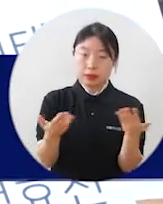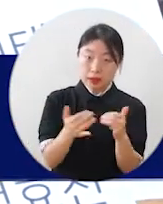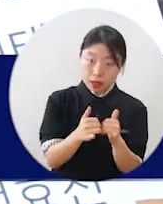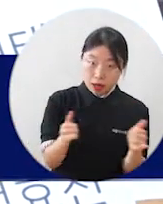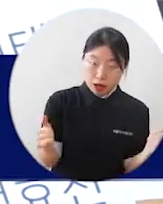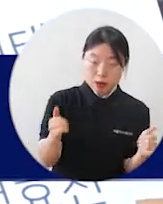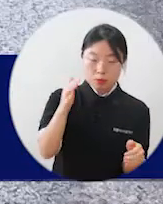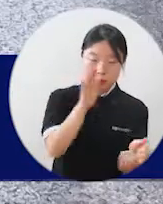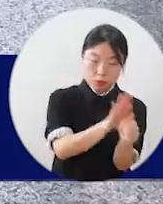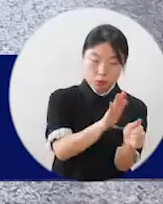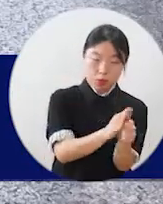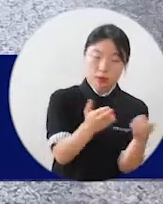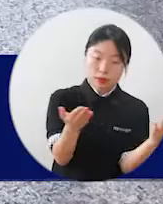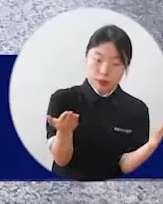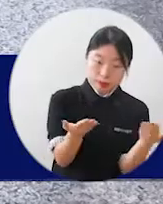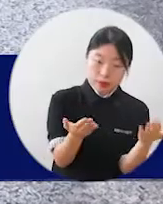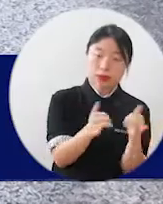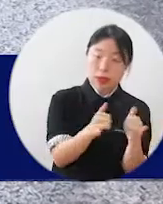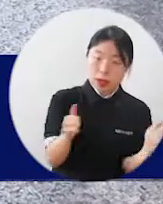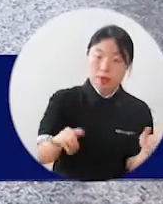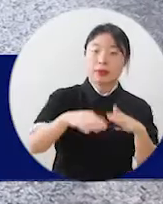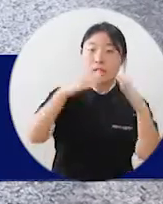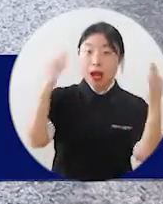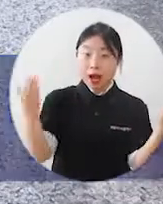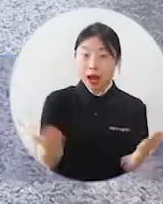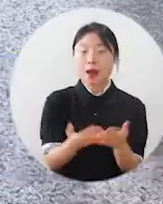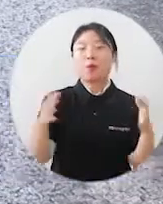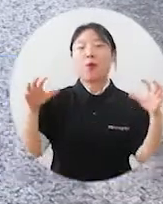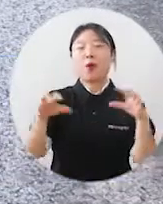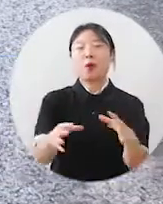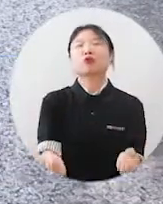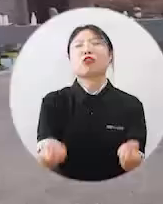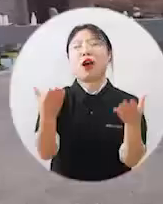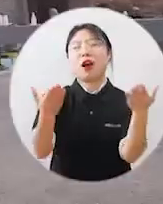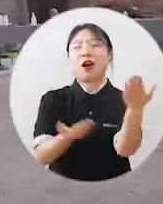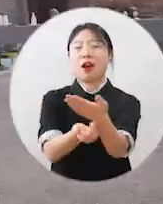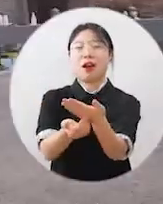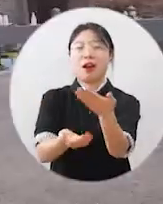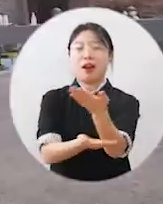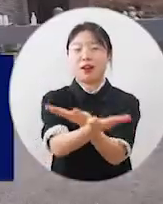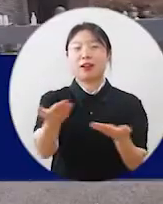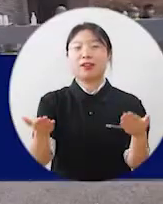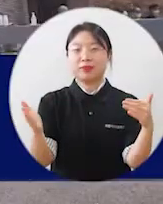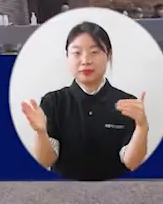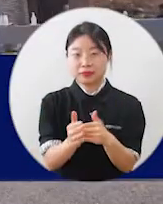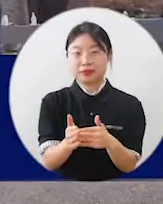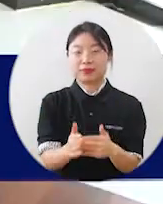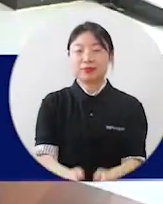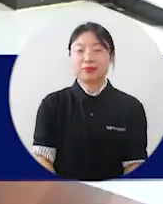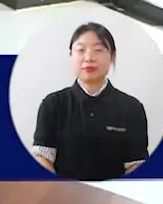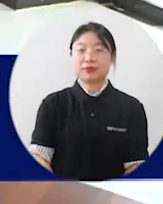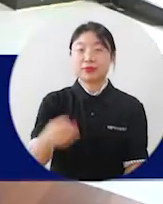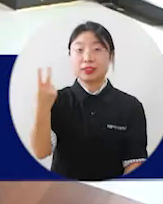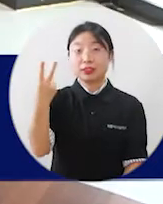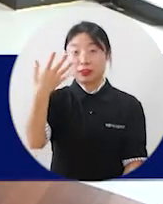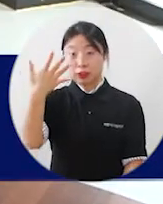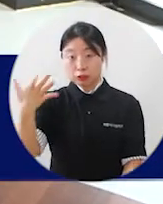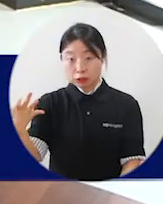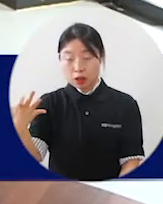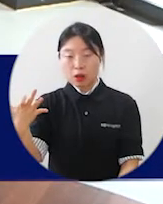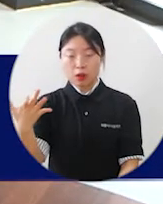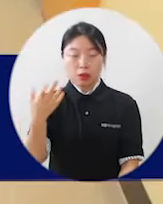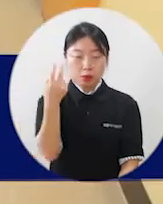명이 참석해 새로운 보금자리 개소를 함께 축하했습니다. 녹향원은 2019년 장애인